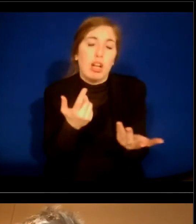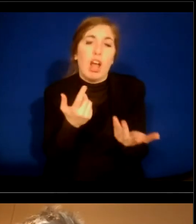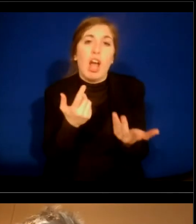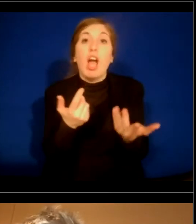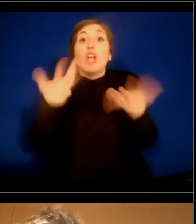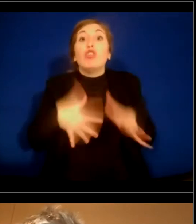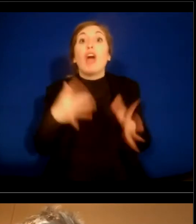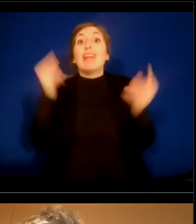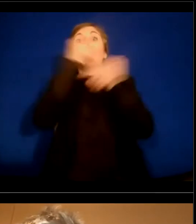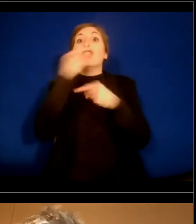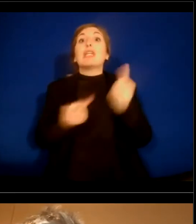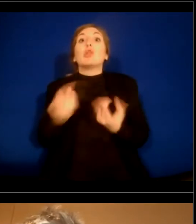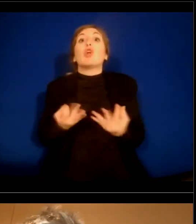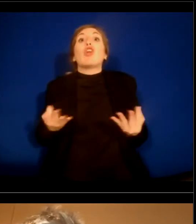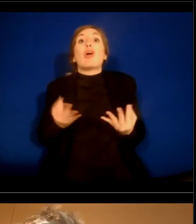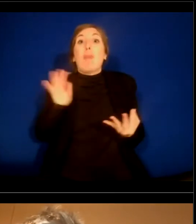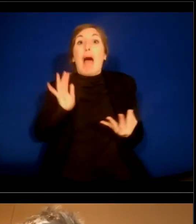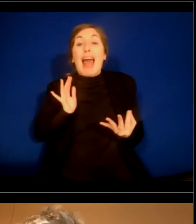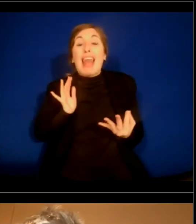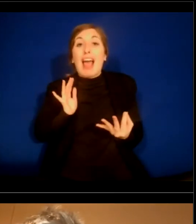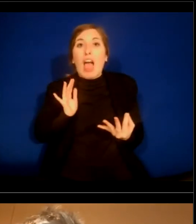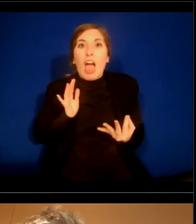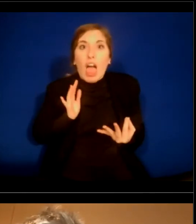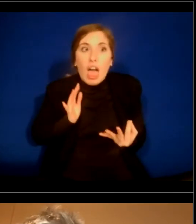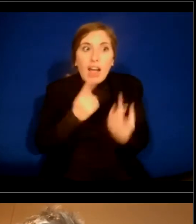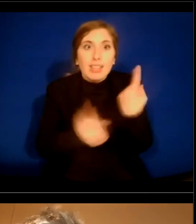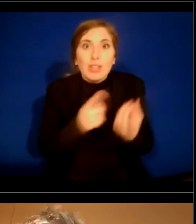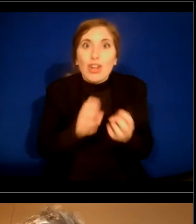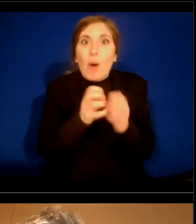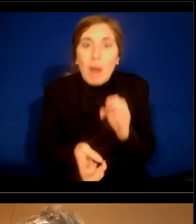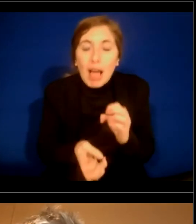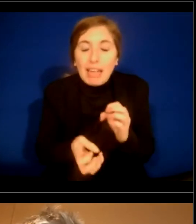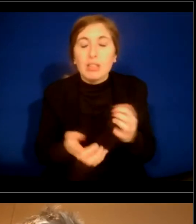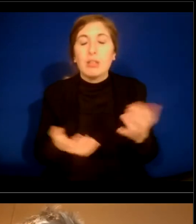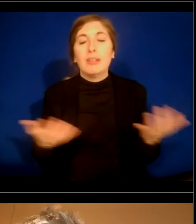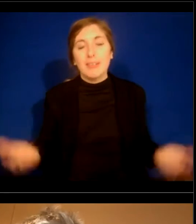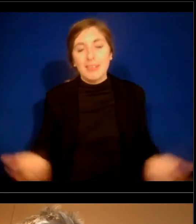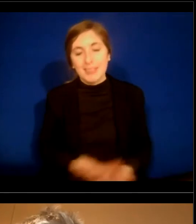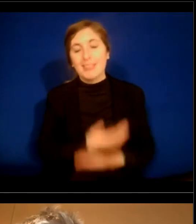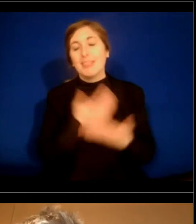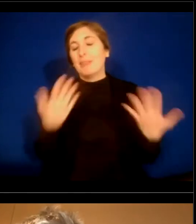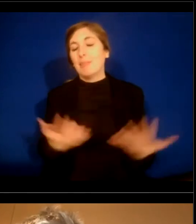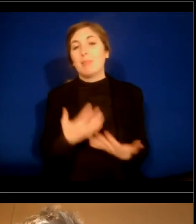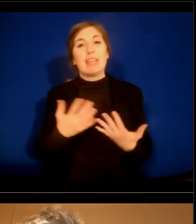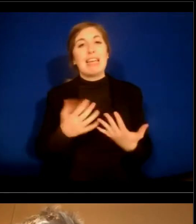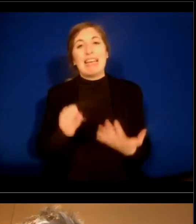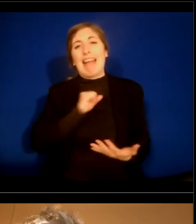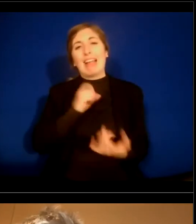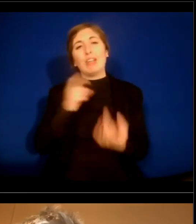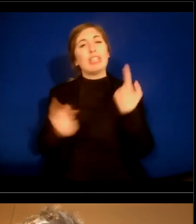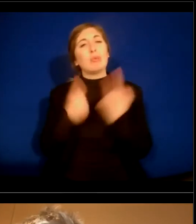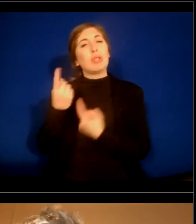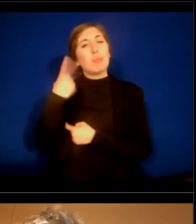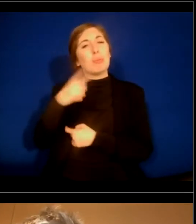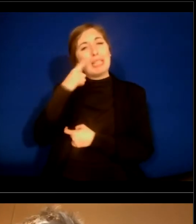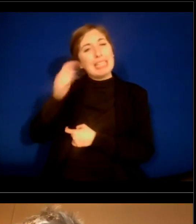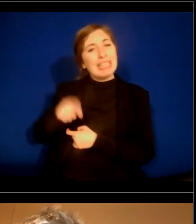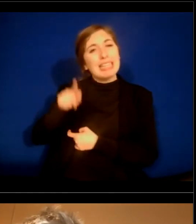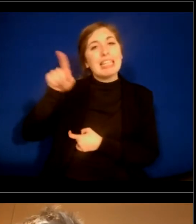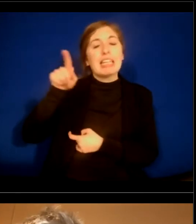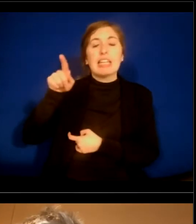normali, estremamente complesso, e in questa situazione evidentemente deve essere ancora più